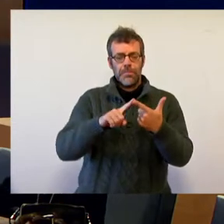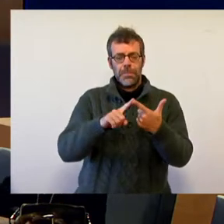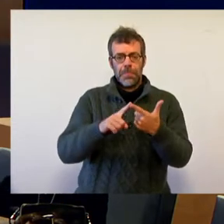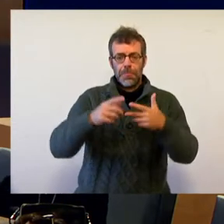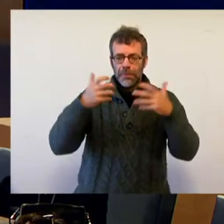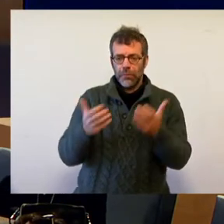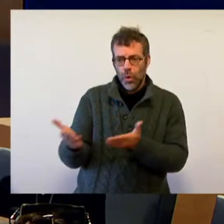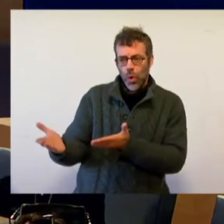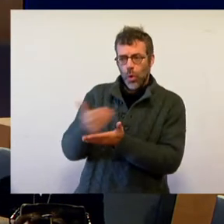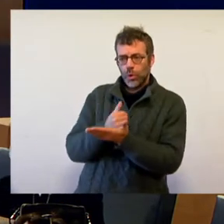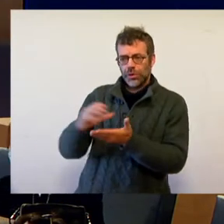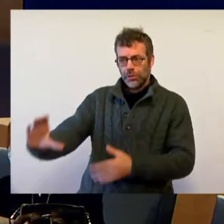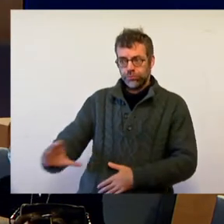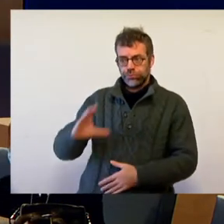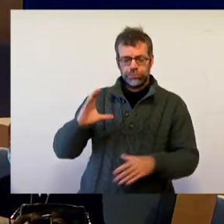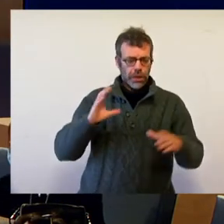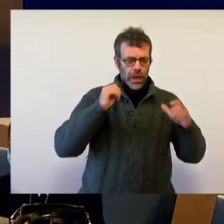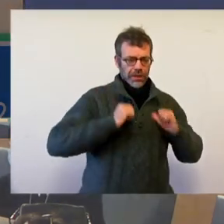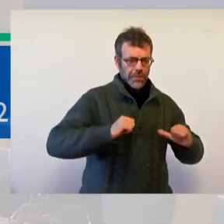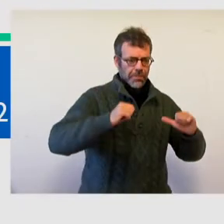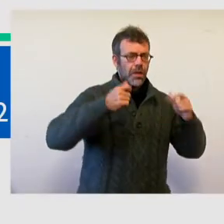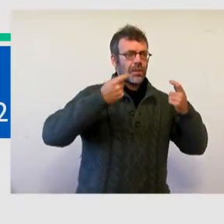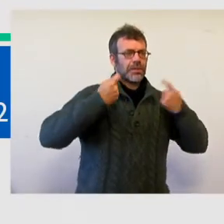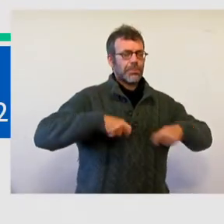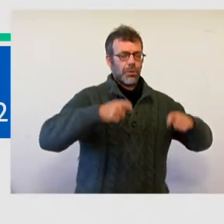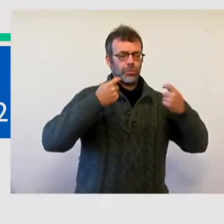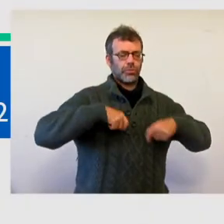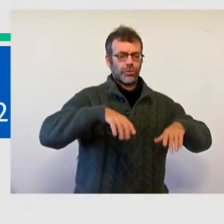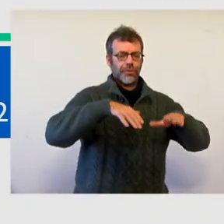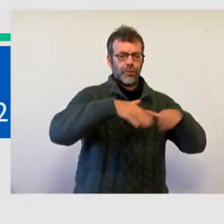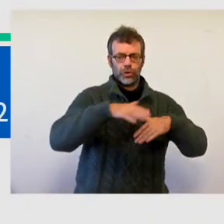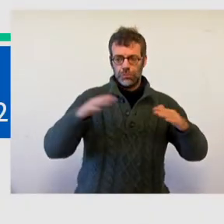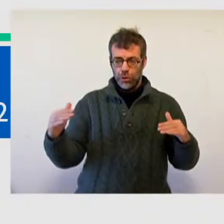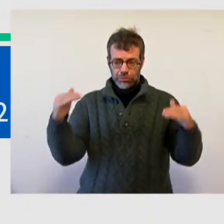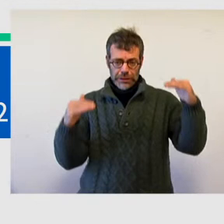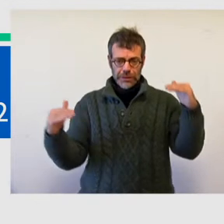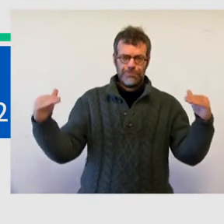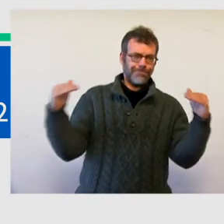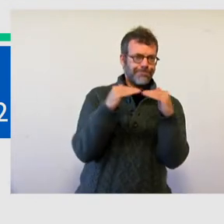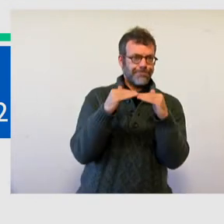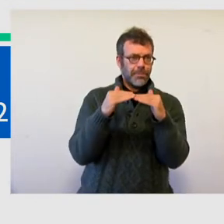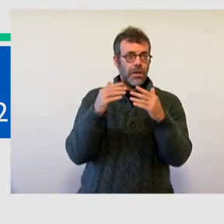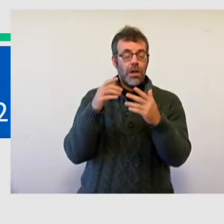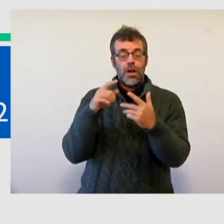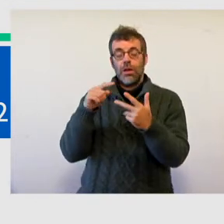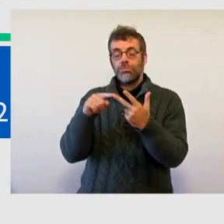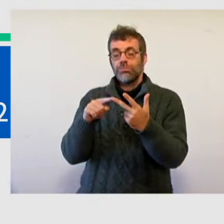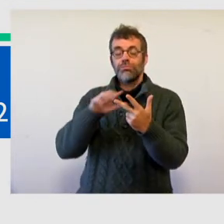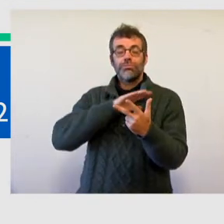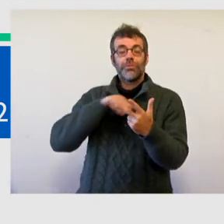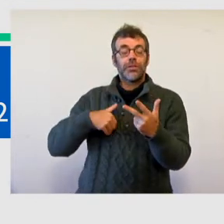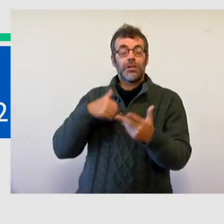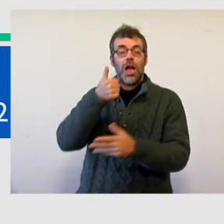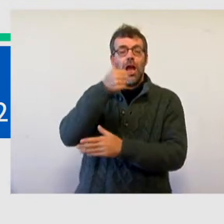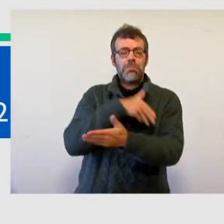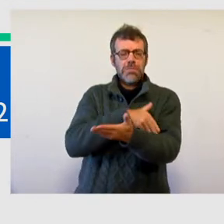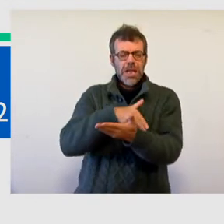des recettes et des dépenses réelles de fonctionnement. Et enfin, nous l'avons dit, 1 milliard d'euros d'investissement dans le cadre de la